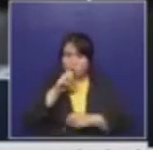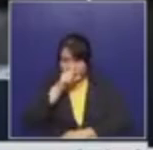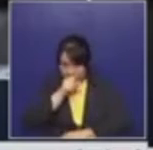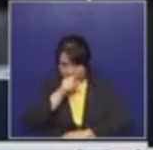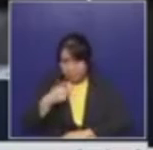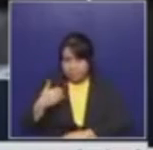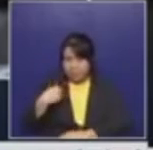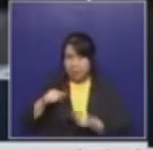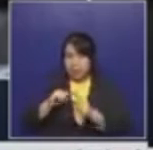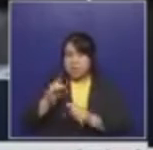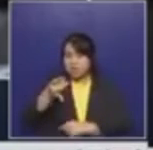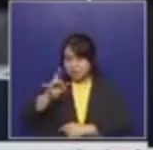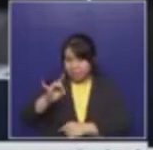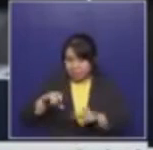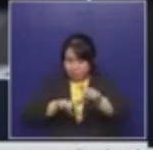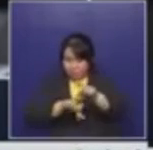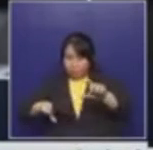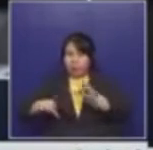พรกไม่ได้เขียนไว้แต่บอกว่าให้จัดให้มีนะครับแต่ปัญหาก็ต้องกลับมาดูที่ข้อบังคับแต่ข้อบังคับก็ล็อกเอาไว้แบบนี้ครับผมถามว่าท้ายที่สุดแล้วที่ท่านแก้กันมาแบบนี้เนี่ยจะเป็นข้อบังคับที่ผิดหรือขัดกับข้อบังคับอื่นๆหรือไม่ครับประเด็นสุดท้ายนะครับท่านประธานการประชุมเนี่ยมีทั้งการประชุมโดยเปิดเผยและการประชุมรับนะครับมันก็การลงมาติดเลยนะครับการประชุมรับเนี่ยเป็นไปตามข้อบังคับของการประชุมในข้อที่18